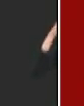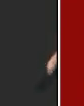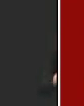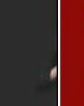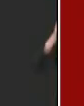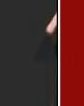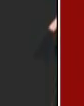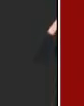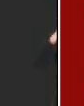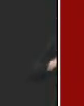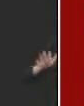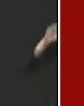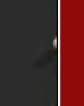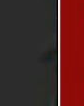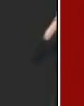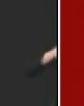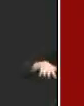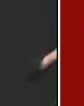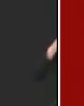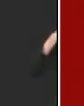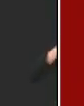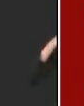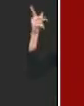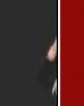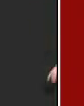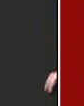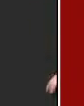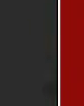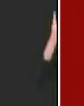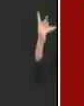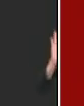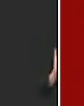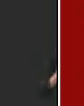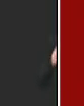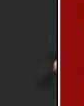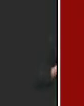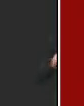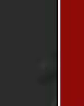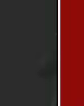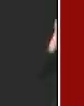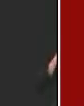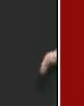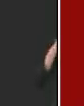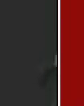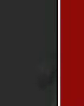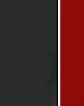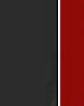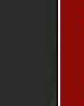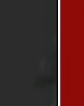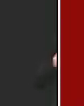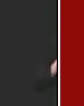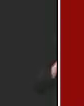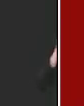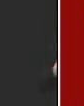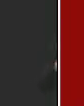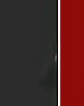ülkemizin dört bir yanındaki mi kendi vatandaşlarımız tarafından kimi uluslararası yatırımcılar tarafından yürütülen